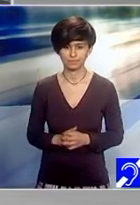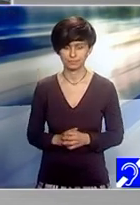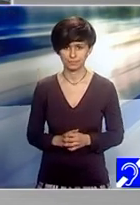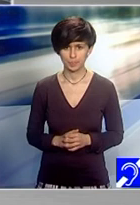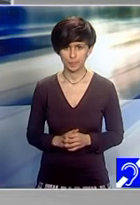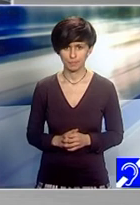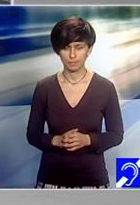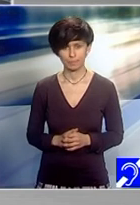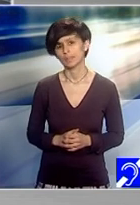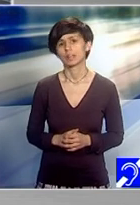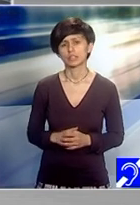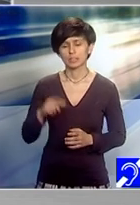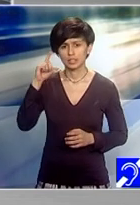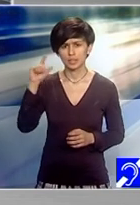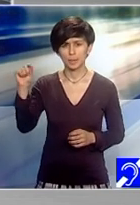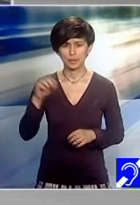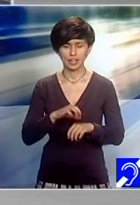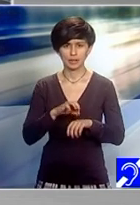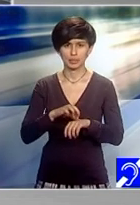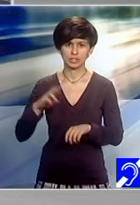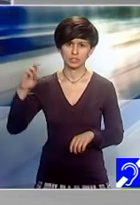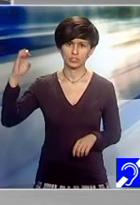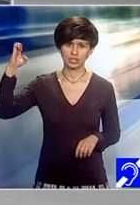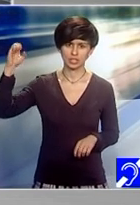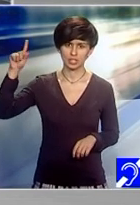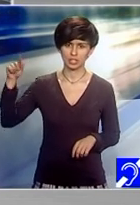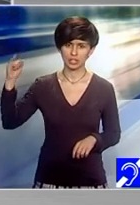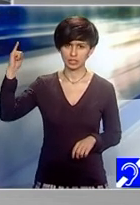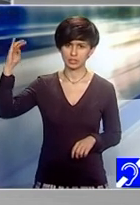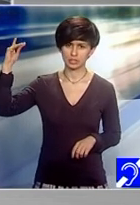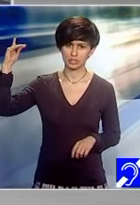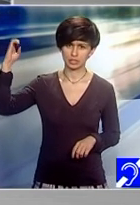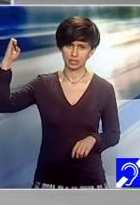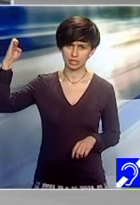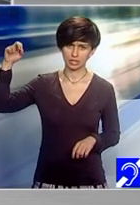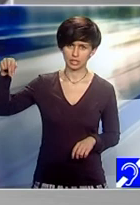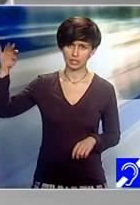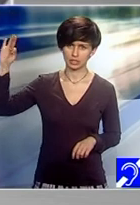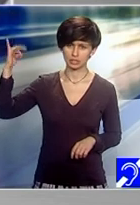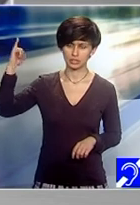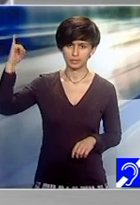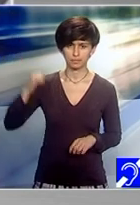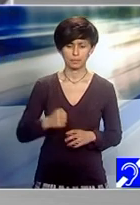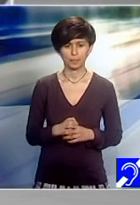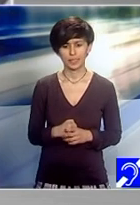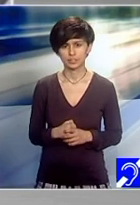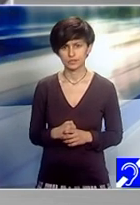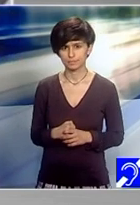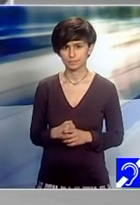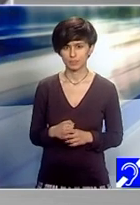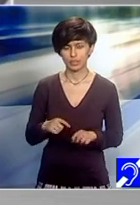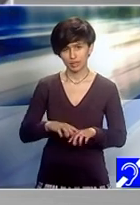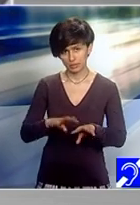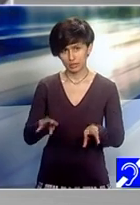mobilă merg medici rezidenți, mă rog, în prezent una dintre ele este medic specialist, absolvit, și merge un registrator, un